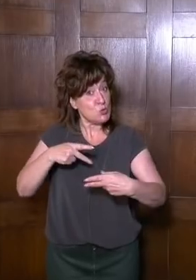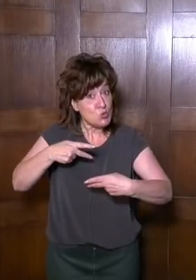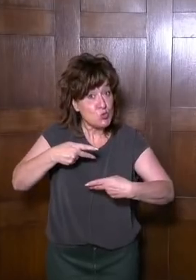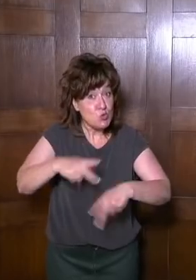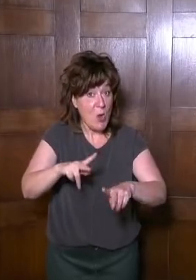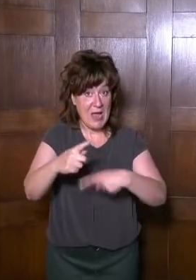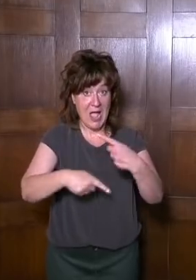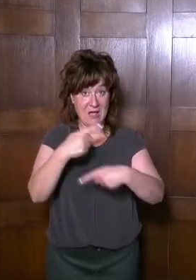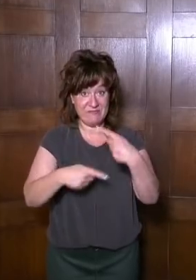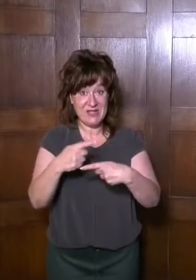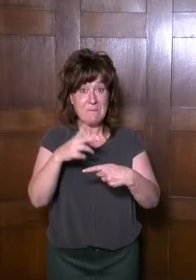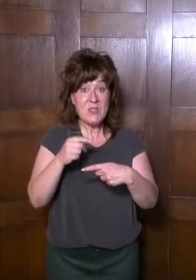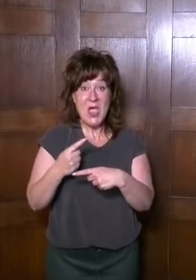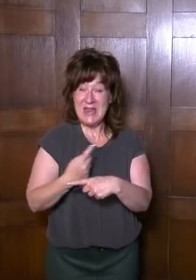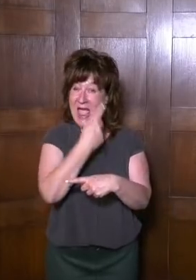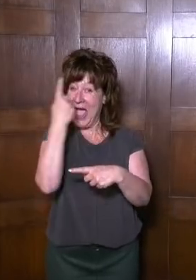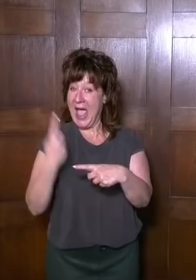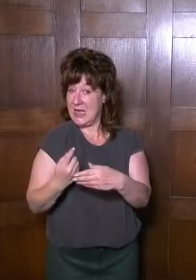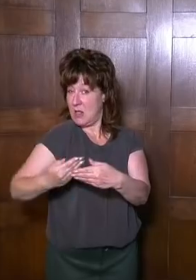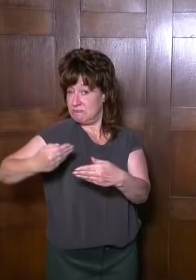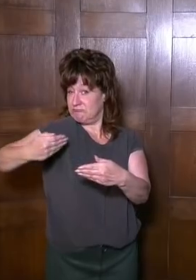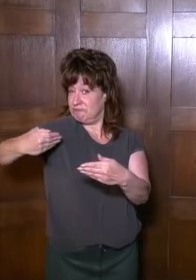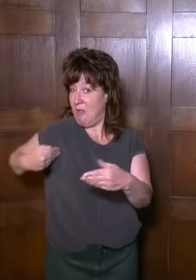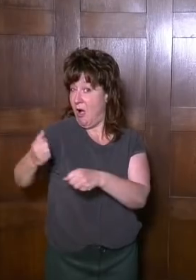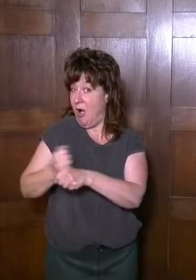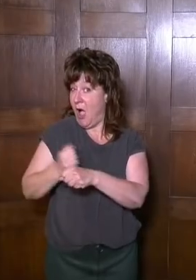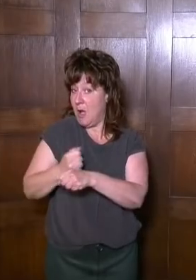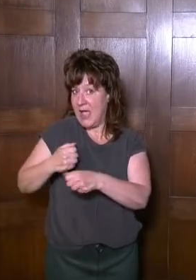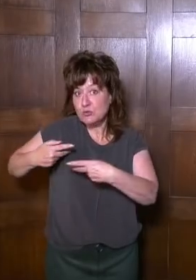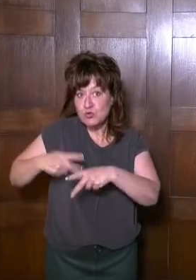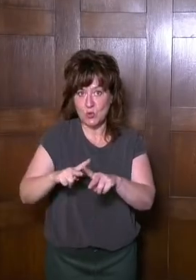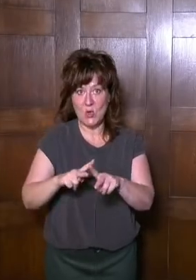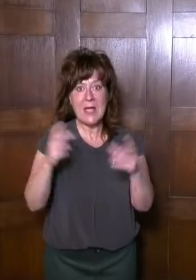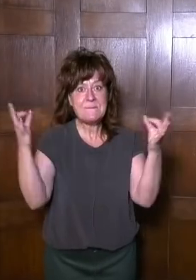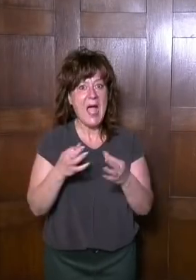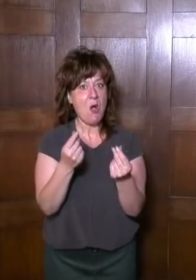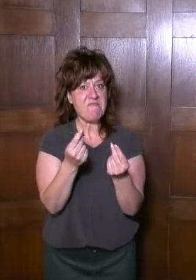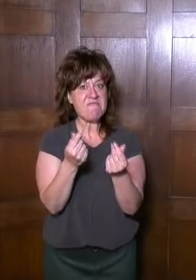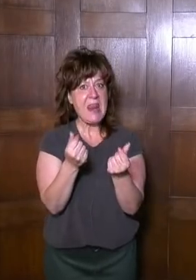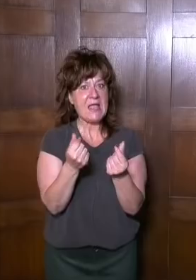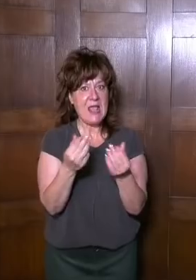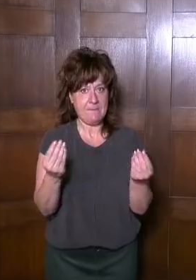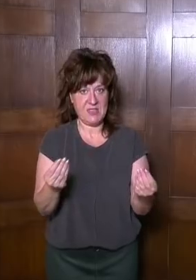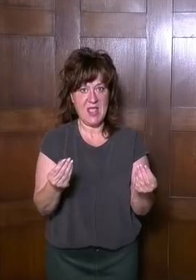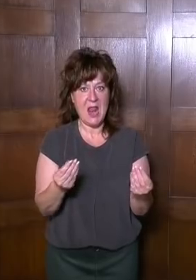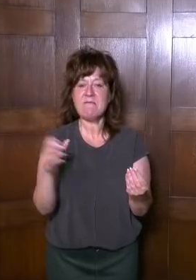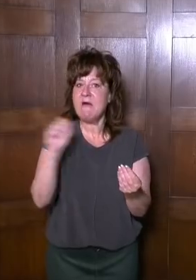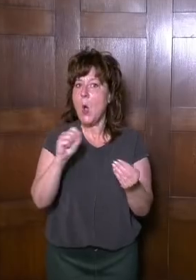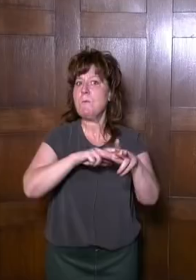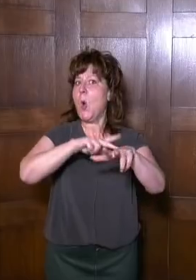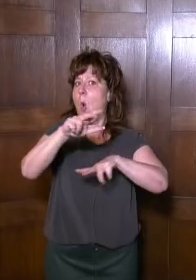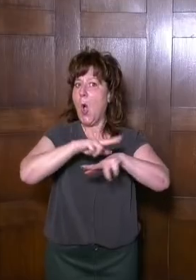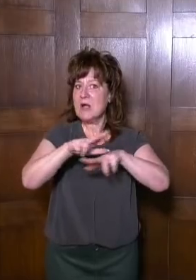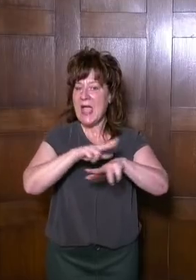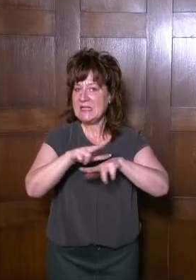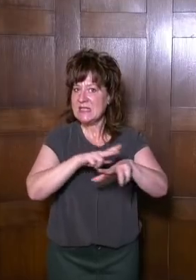also die Arbeit von dem vorangegangenen Jahr erstmal wieder komplett rückabwickeln. Man braucht das finanzielle Mittel dafür, weil es ist ja mit der Organisation